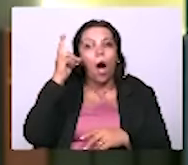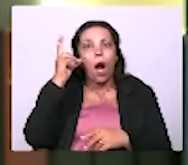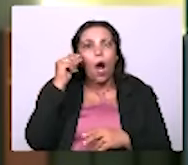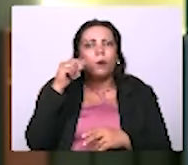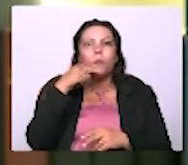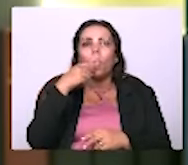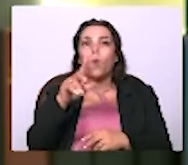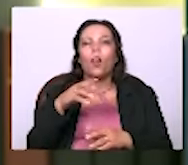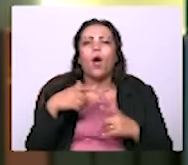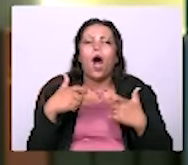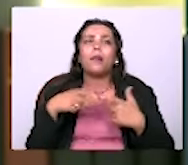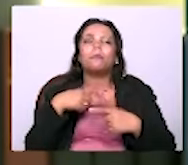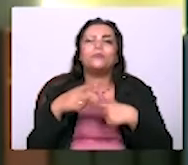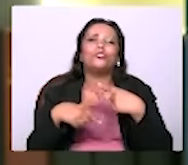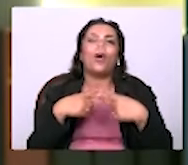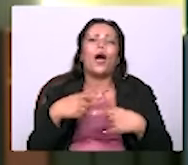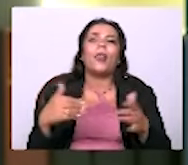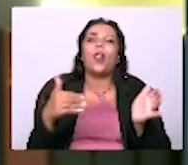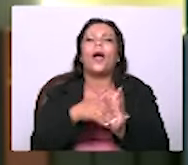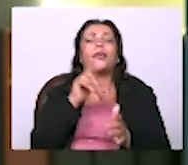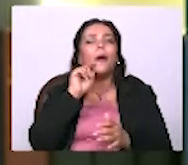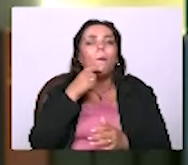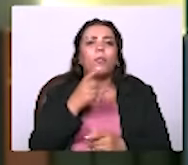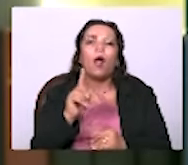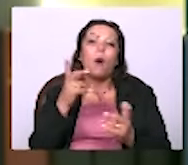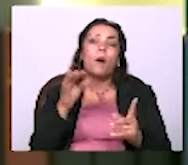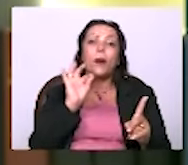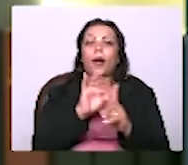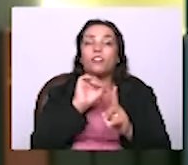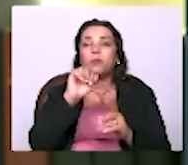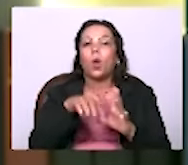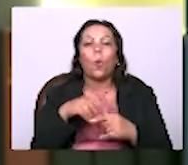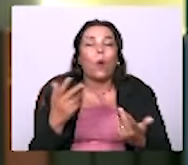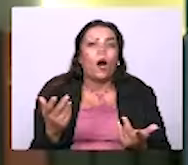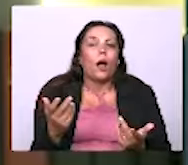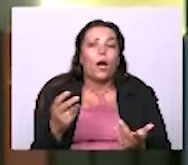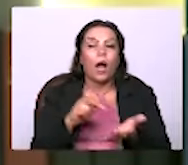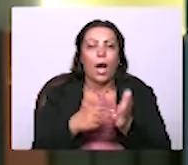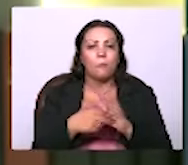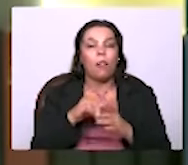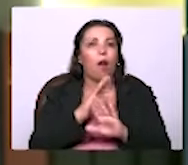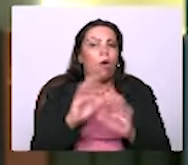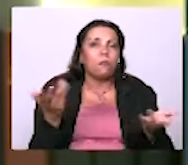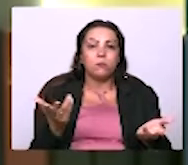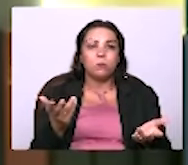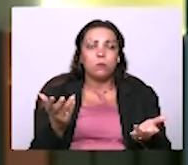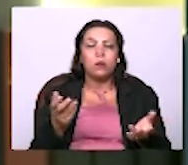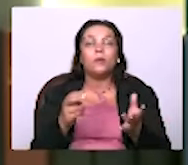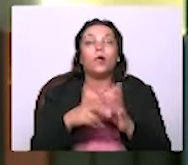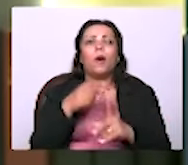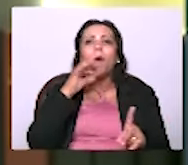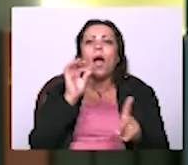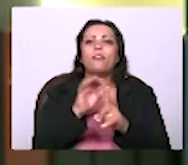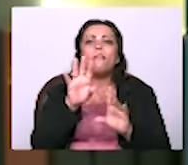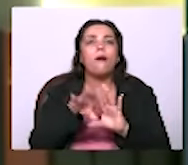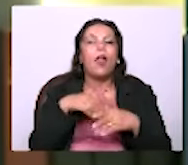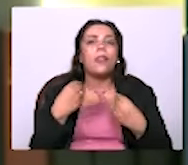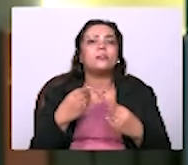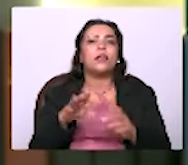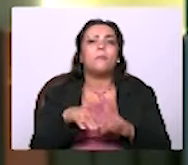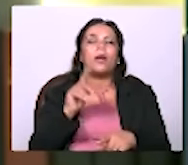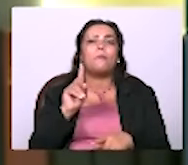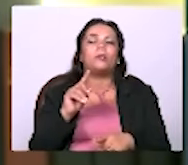طب الحرب مستمره الى متى وما هي اهداف هذه الحرب التي تحققت وما هي الاهداف التي لم تتحقق وهو عايز